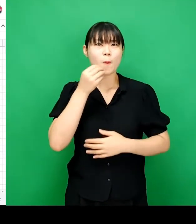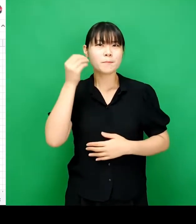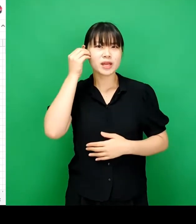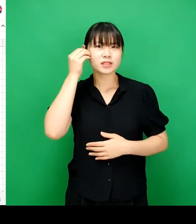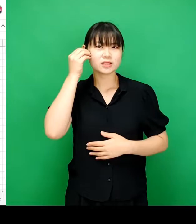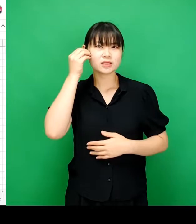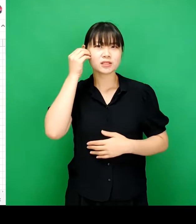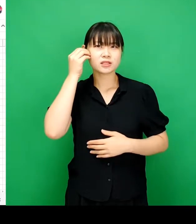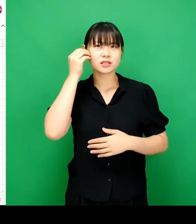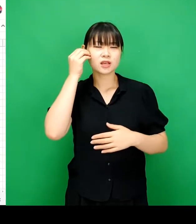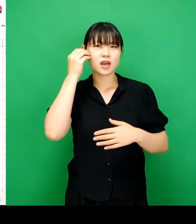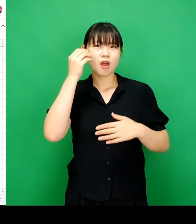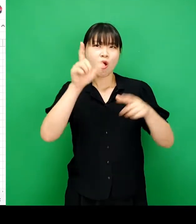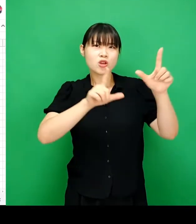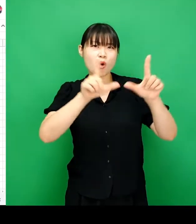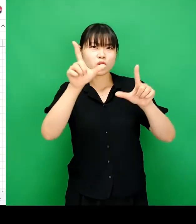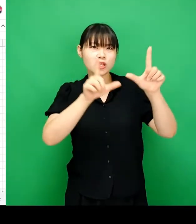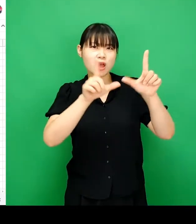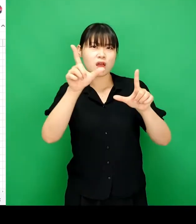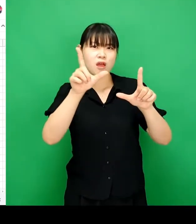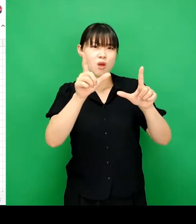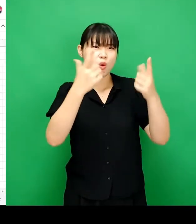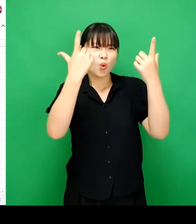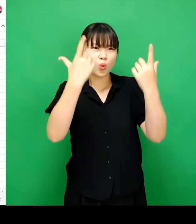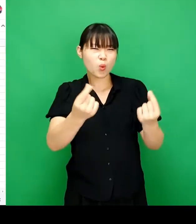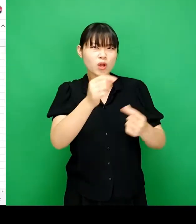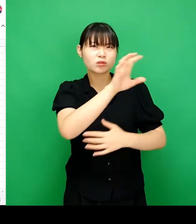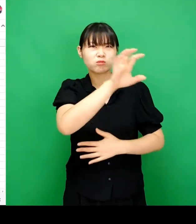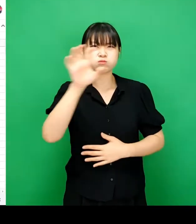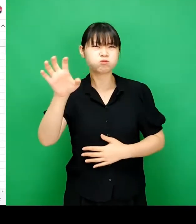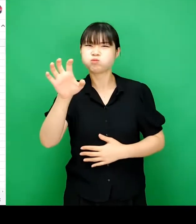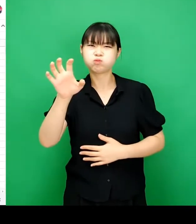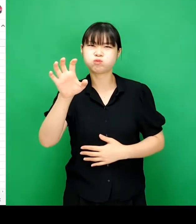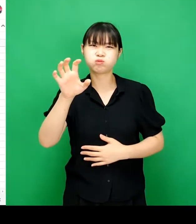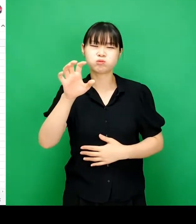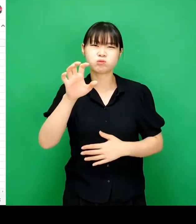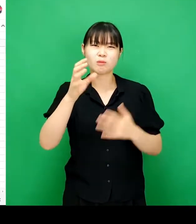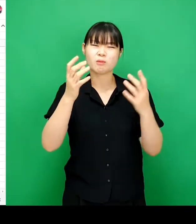웹페이지에 보이는 형태로 붙여넣기가 되지 않을 때가 많습니다.